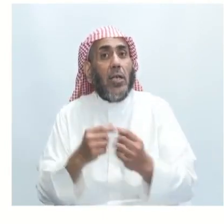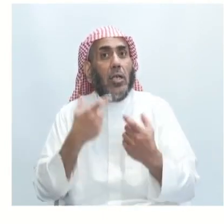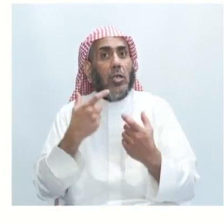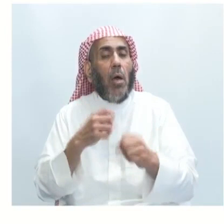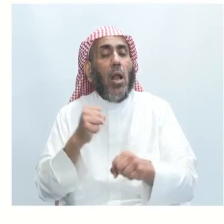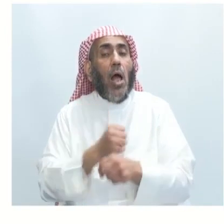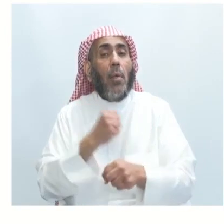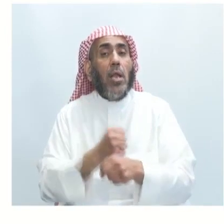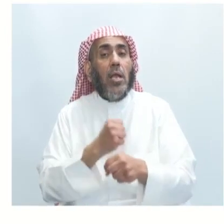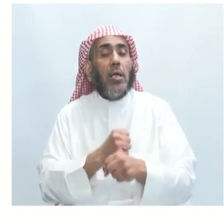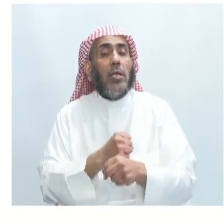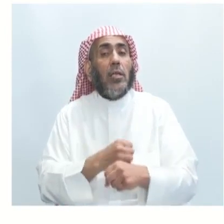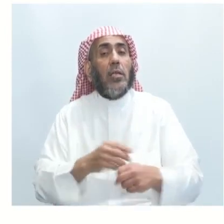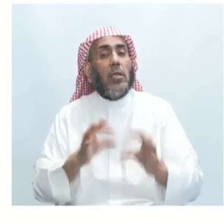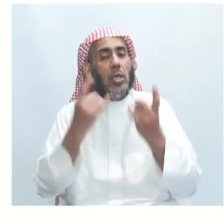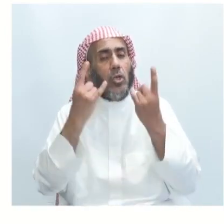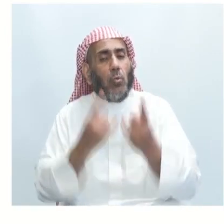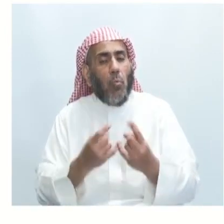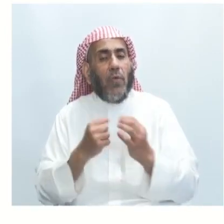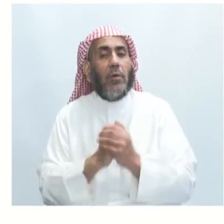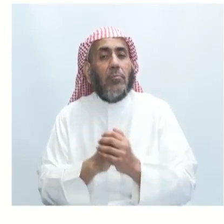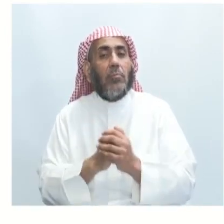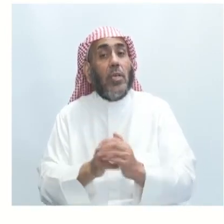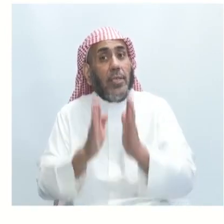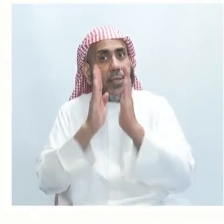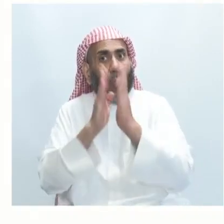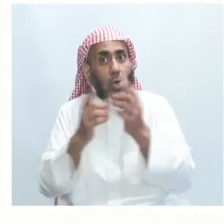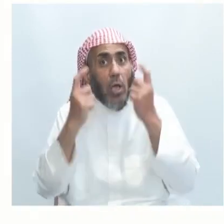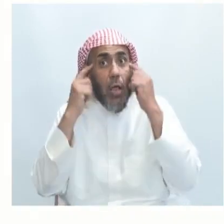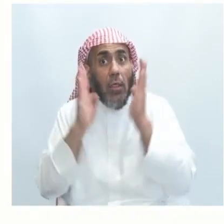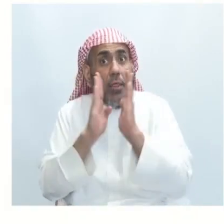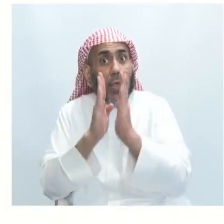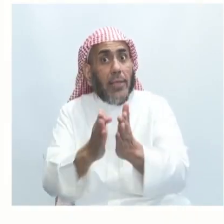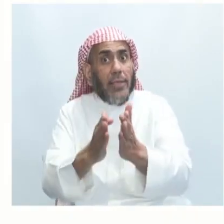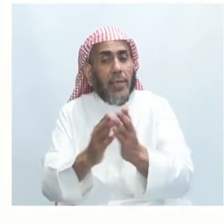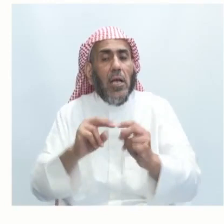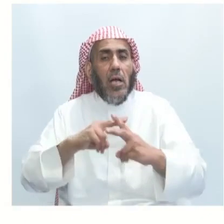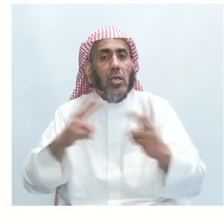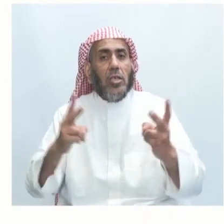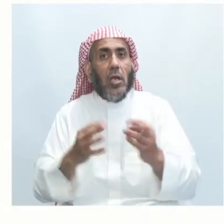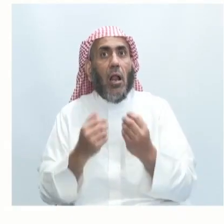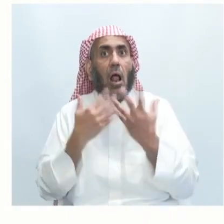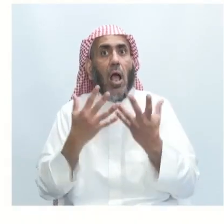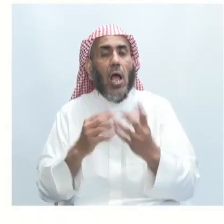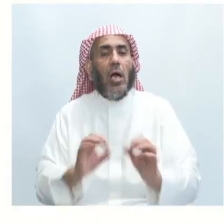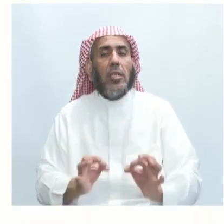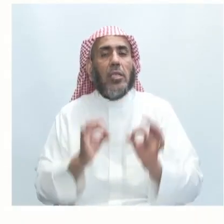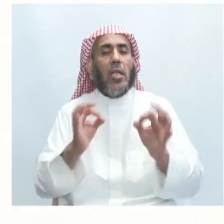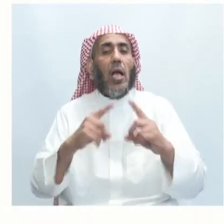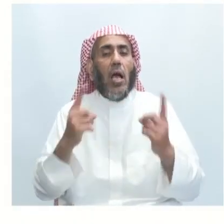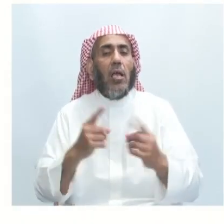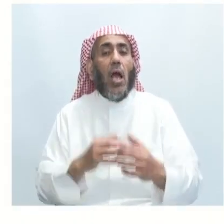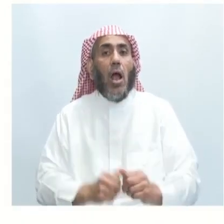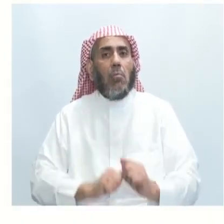هي العمليه التي يتم بمقتضاها توجيه الذهن الى شيء ما اشكال الانتباه التلقائي